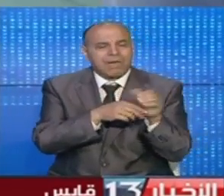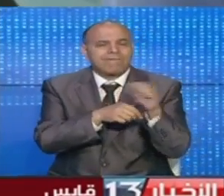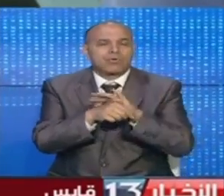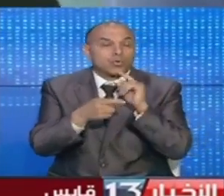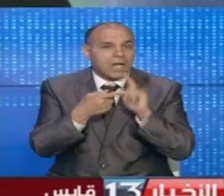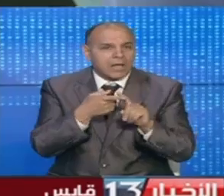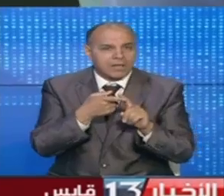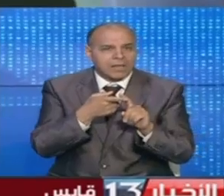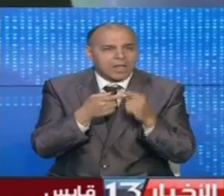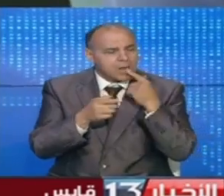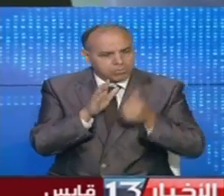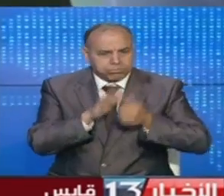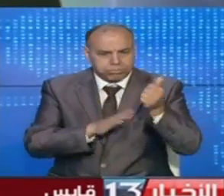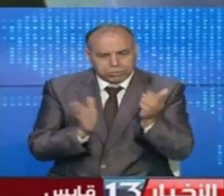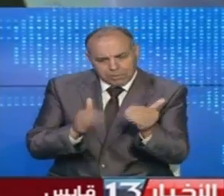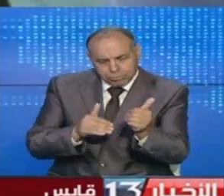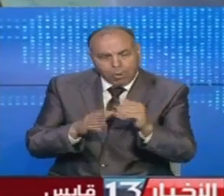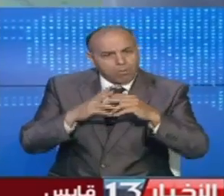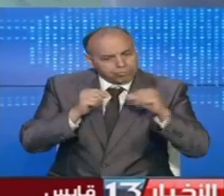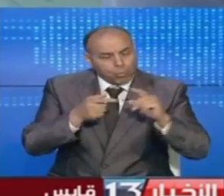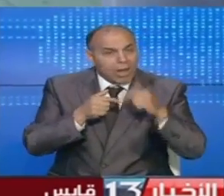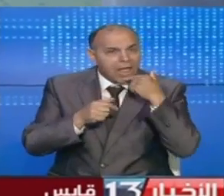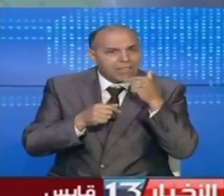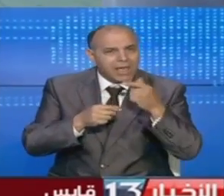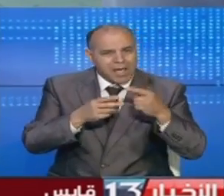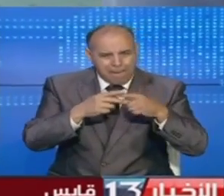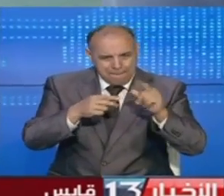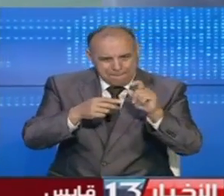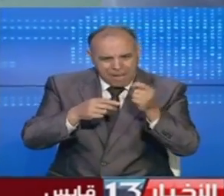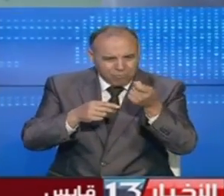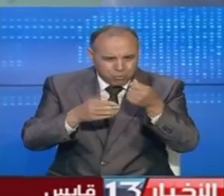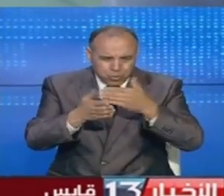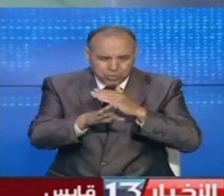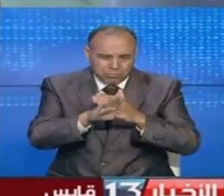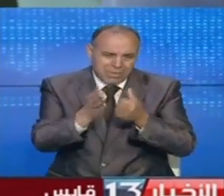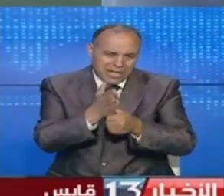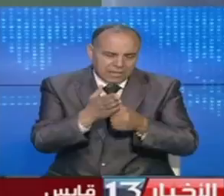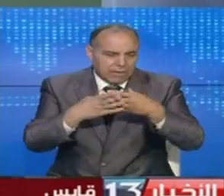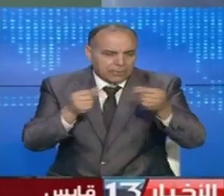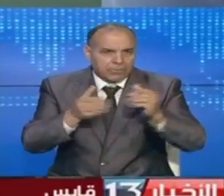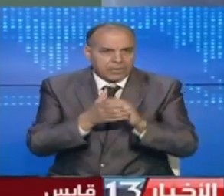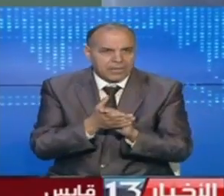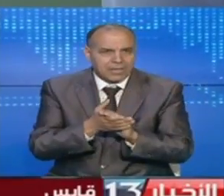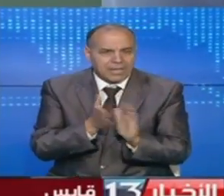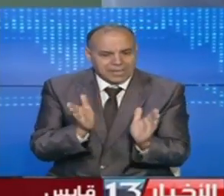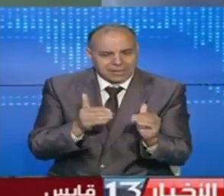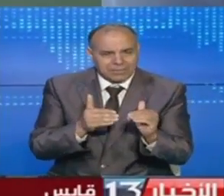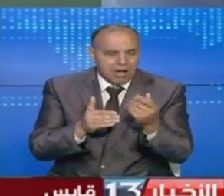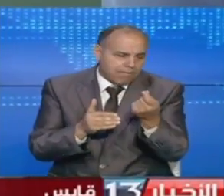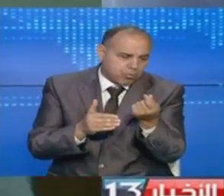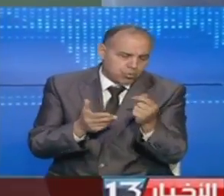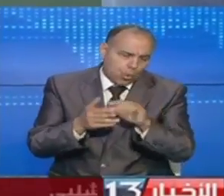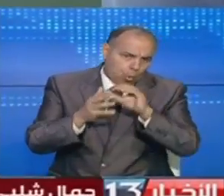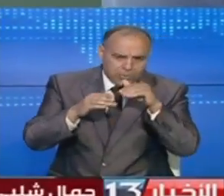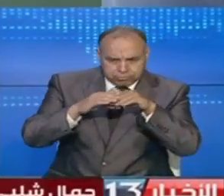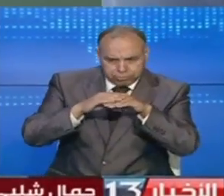كورونا، ونجح في صنع آلة مخصصة لتعقيم النقود والأوراق الشخصية. هذه آلة لتعقيم العملة